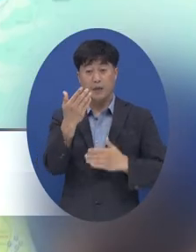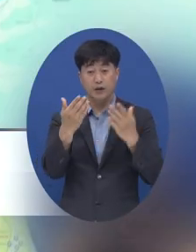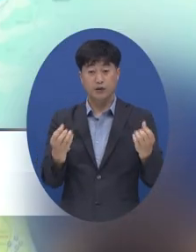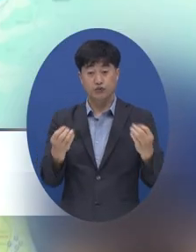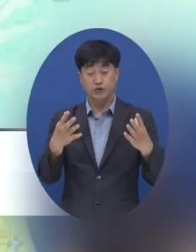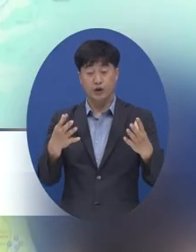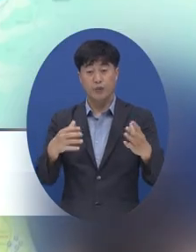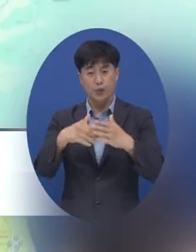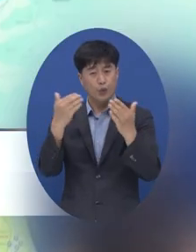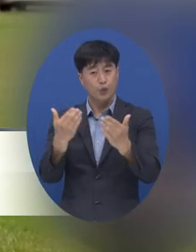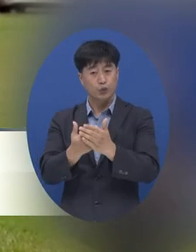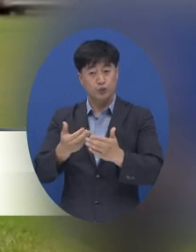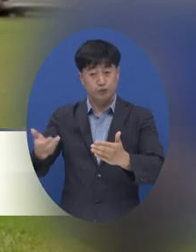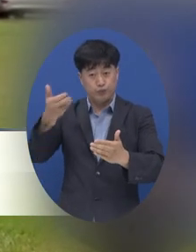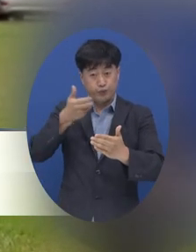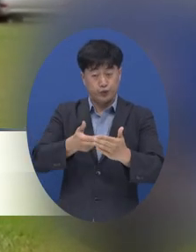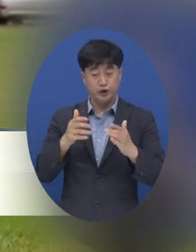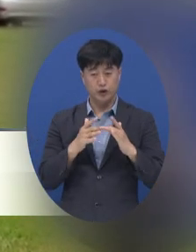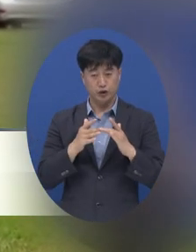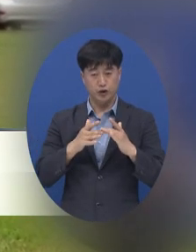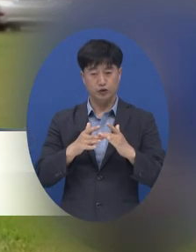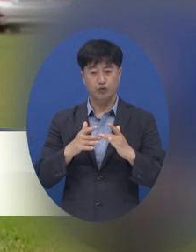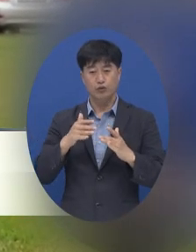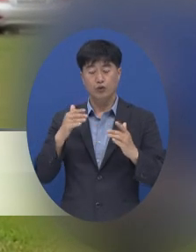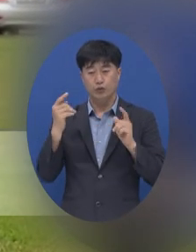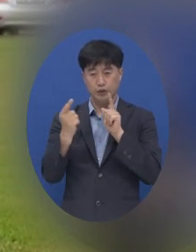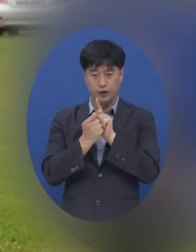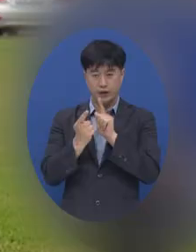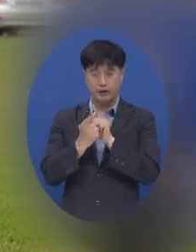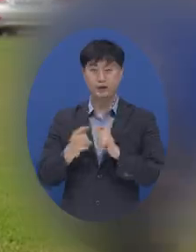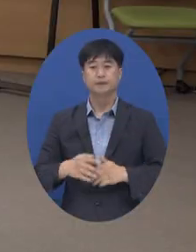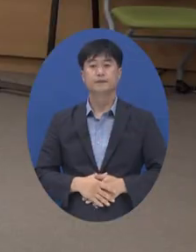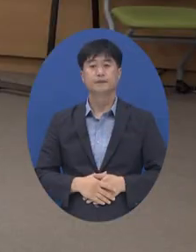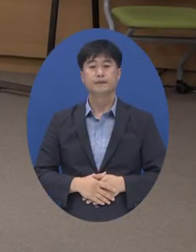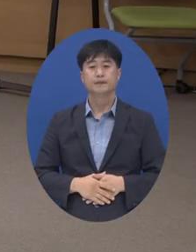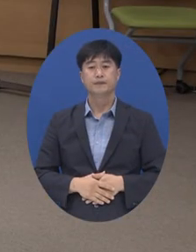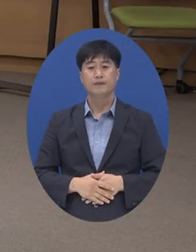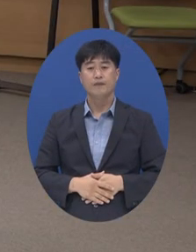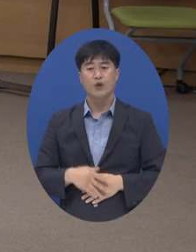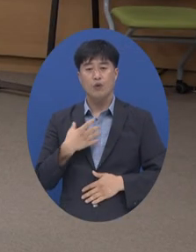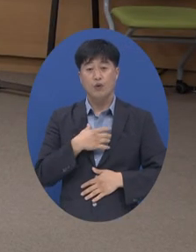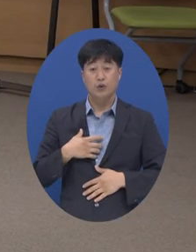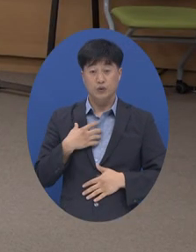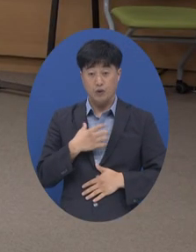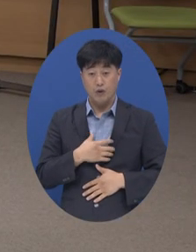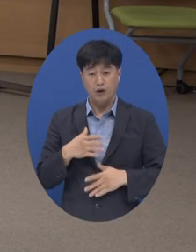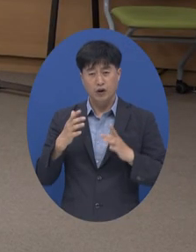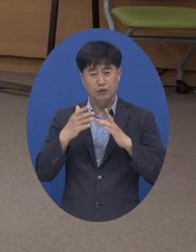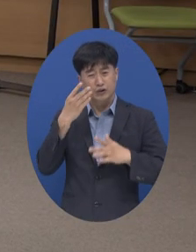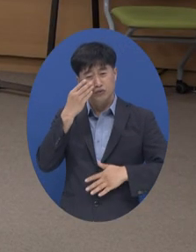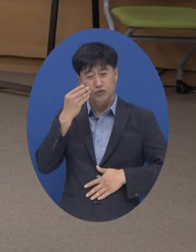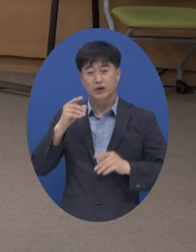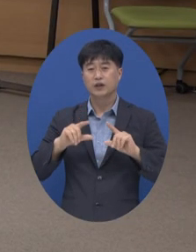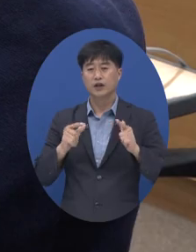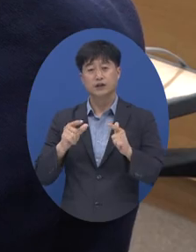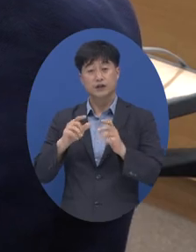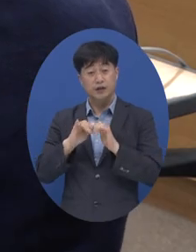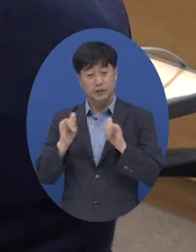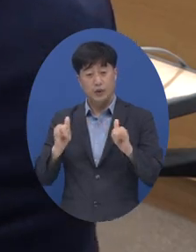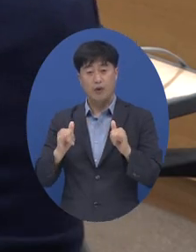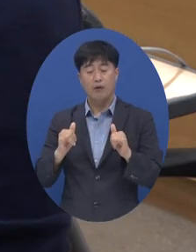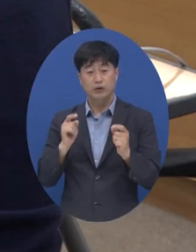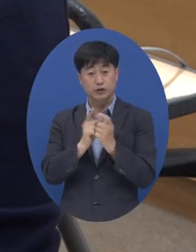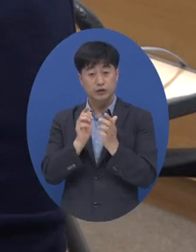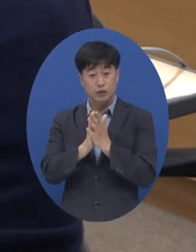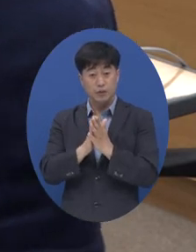있던 행사를 모두 온라인으로 가져와 관람객들을 맞고 있습니다 걱정했던 온라인 에 익숙하지 않은 세대들도 막상